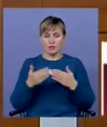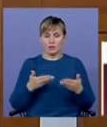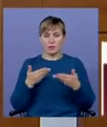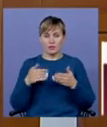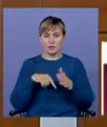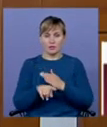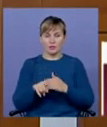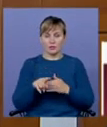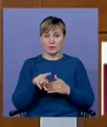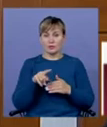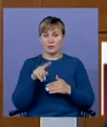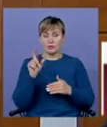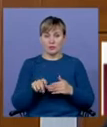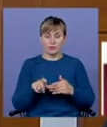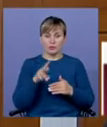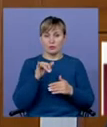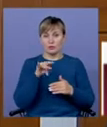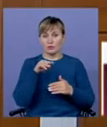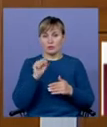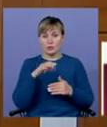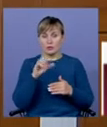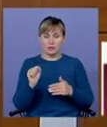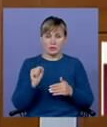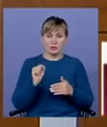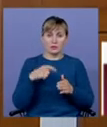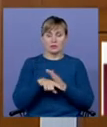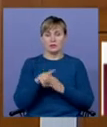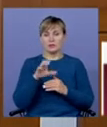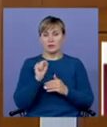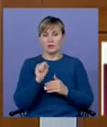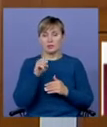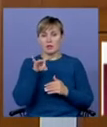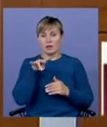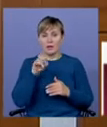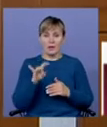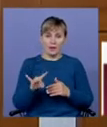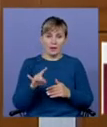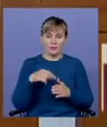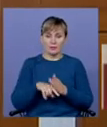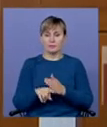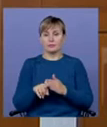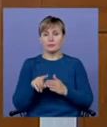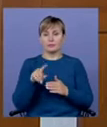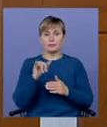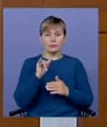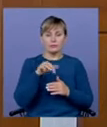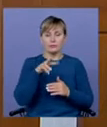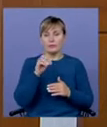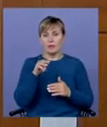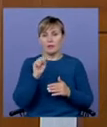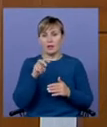Нургалиева Булатбека Кадюсенбековича, Мымбасова Бекета Тастанбековича, Саматова Ернара Саматовича, Умбиталиева